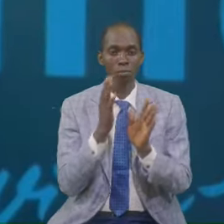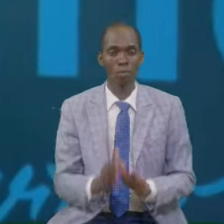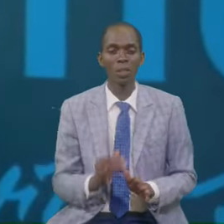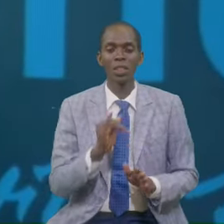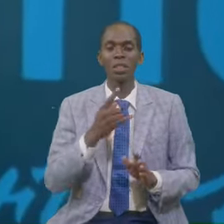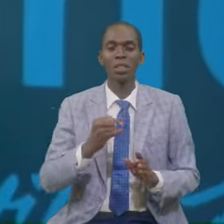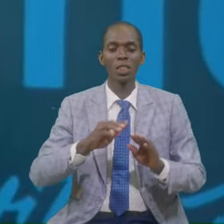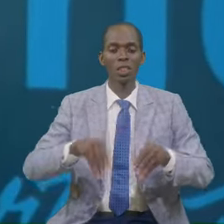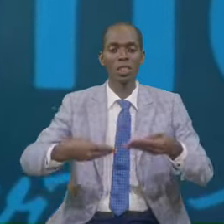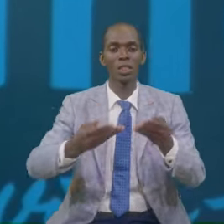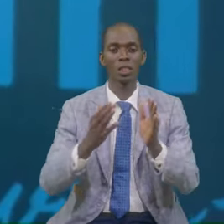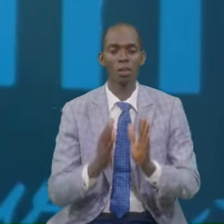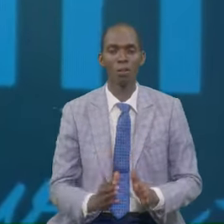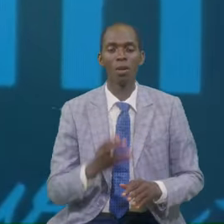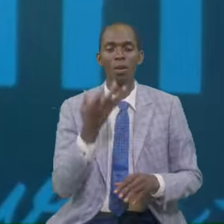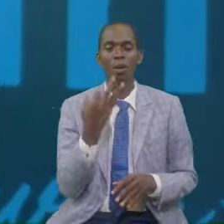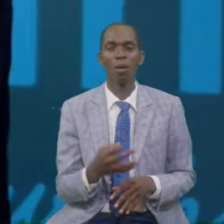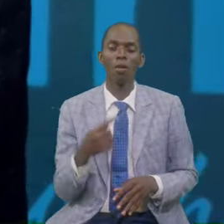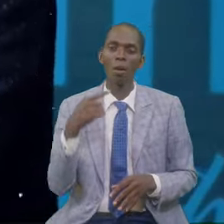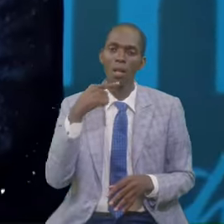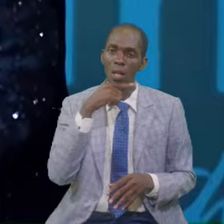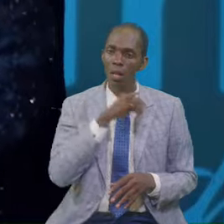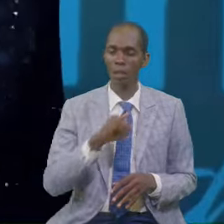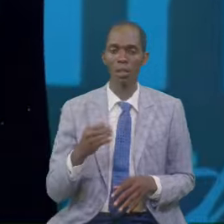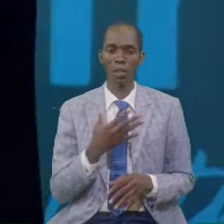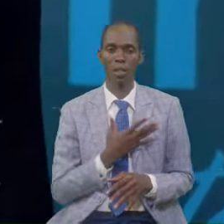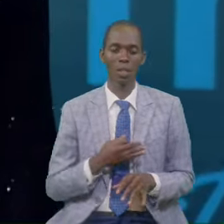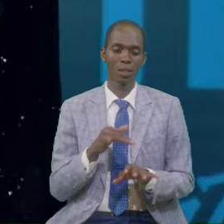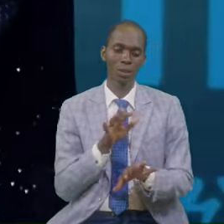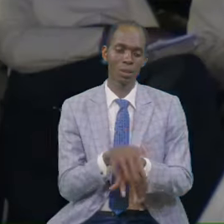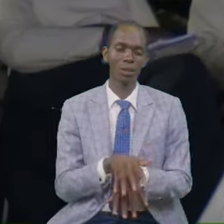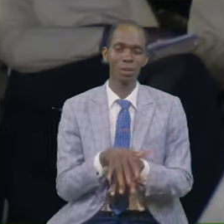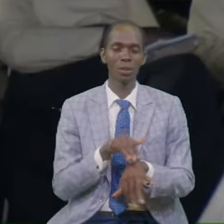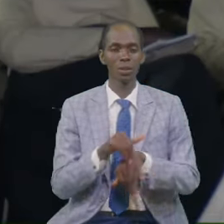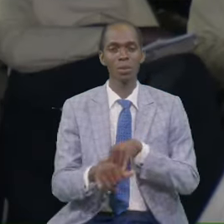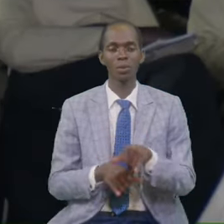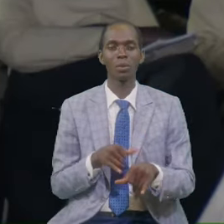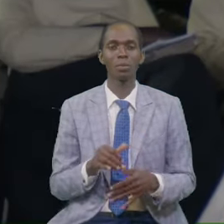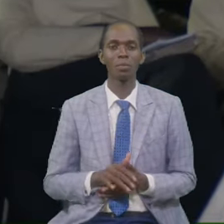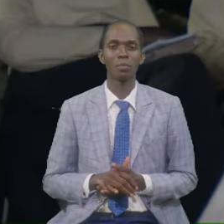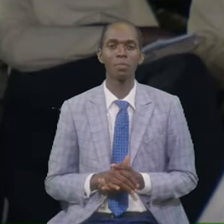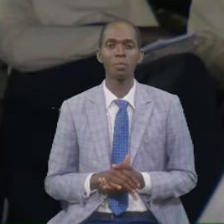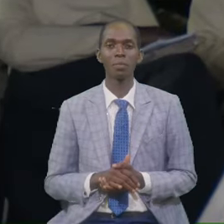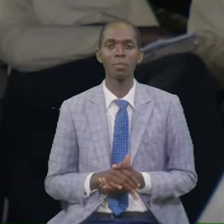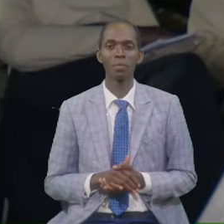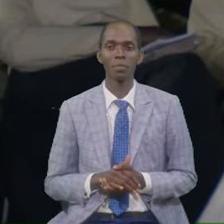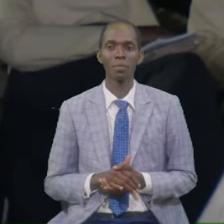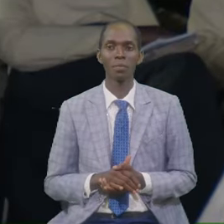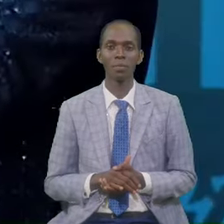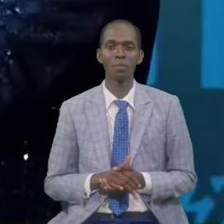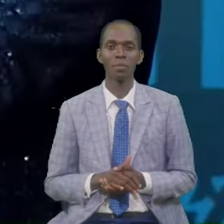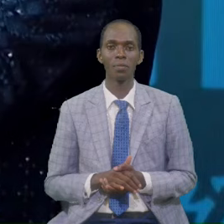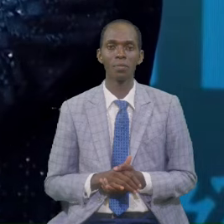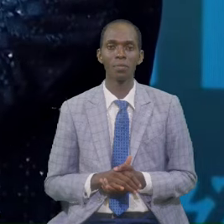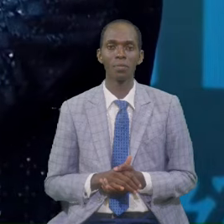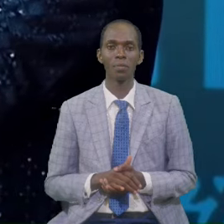of lying and deception. అపవాది ఆది నుండి అబద్ధములకు జనకుడిగా తయారు చేసేవానిగా ఉత్పాదకుడిగా